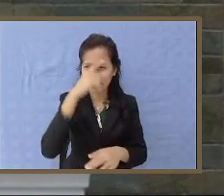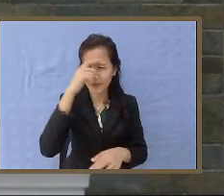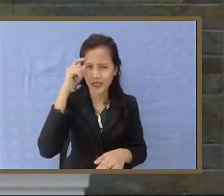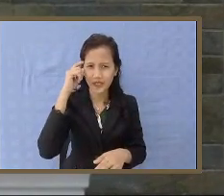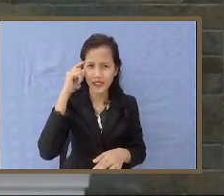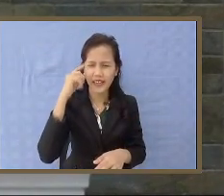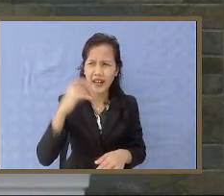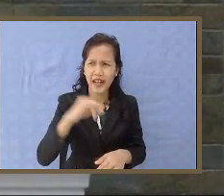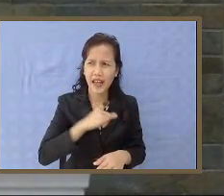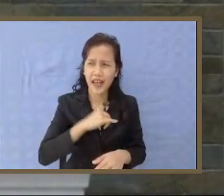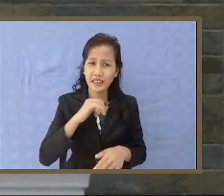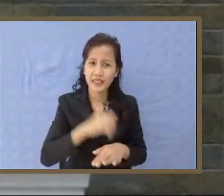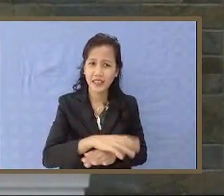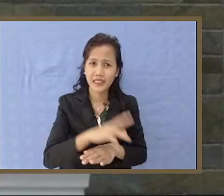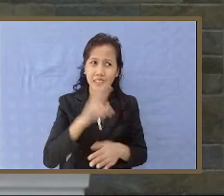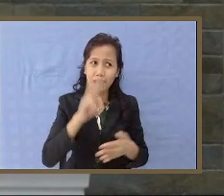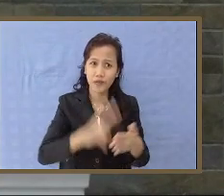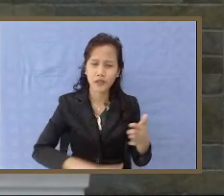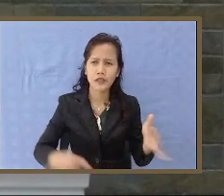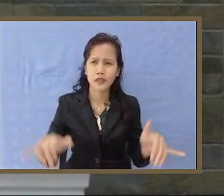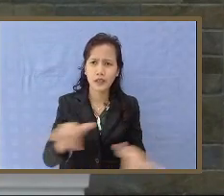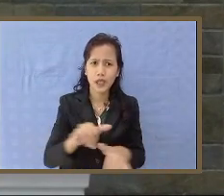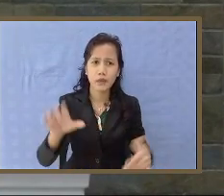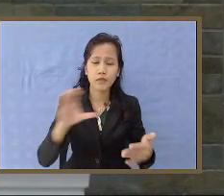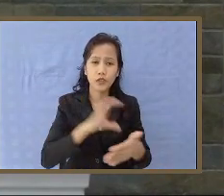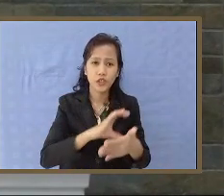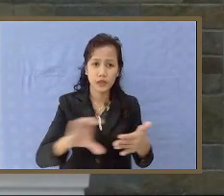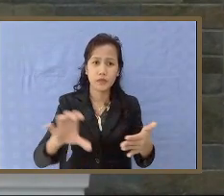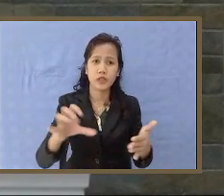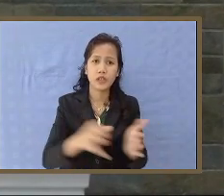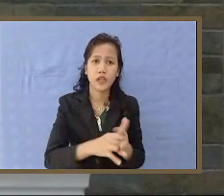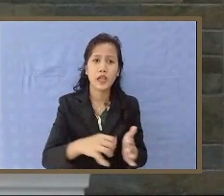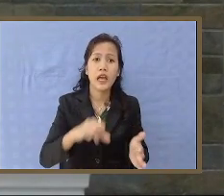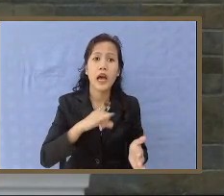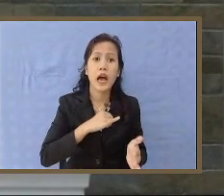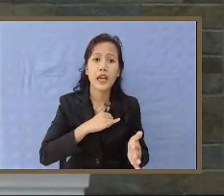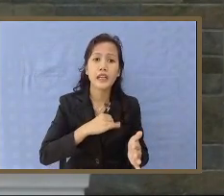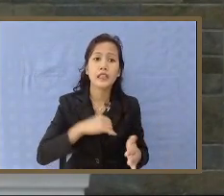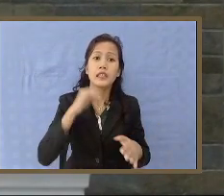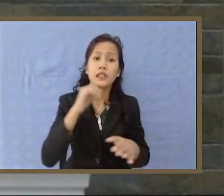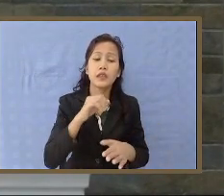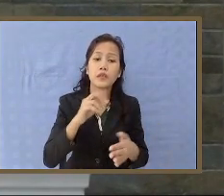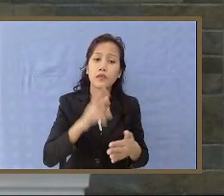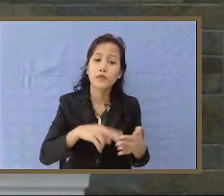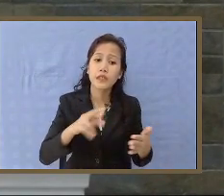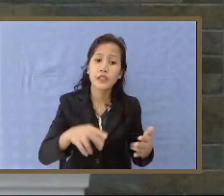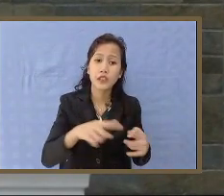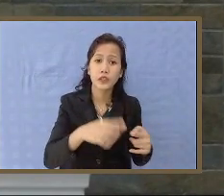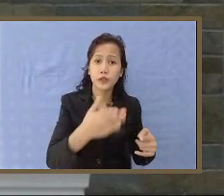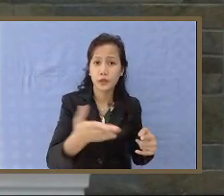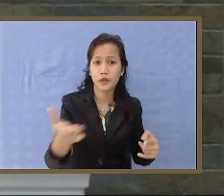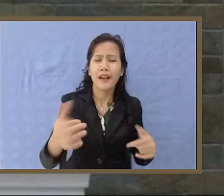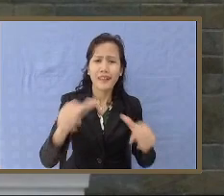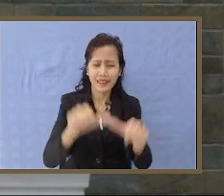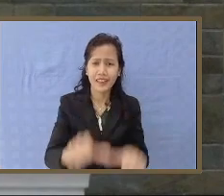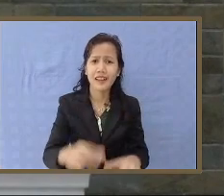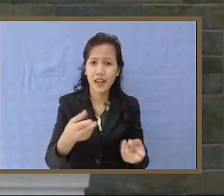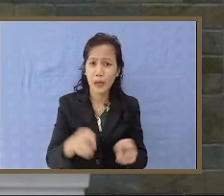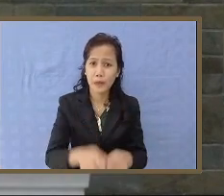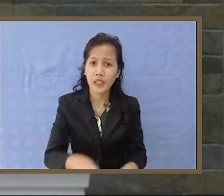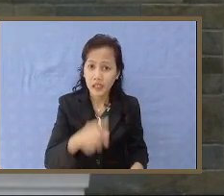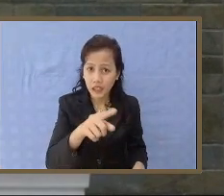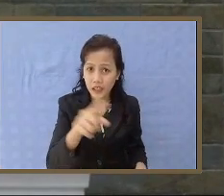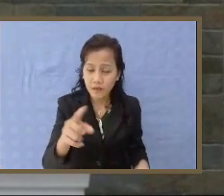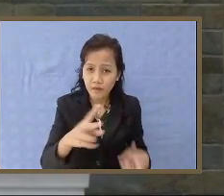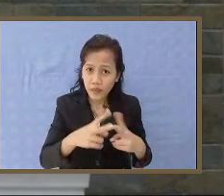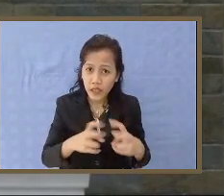same chapter of the book of Proverbs na pinapabasa ko po sa inyo araw-araw. Now, pwede nyo pong gawin yun na pang-devotion